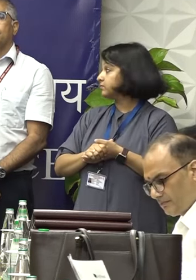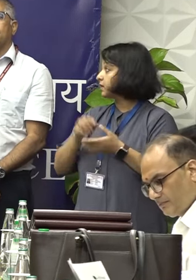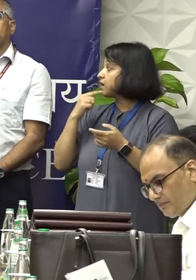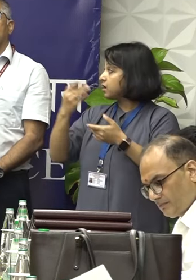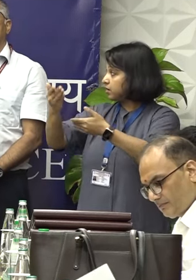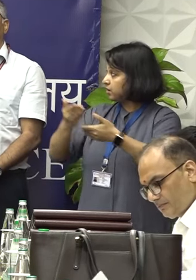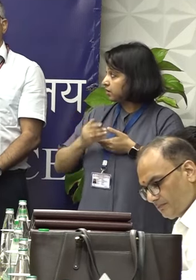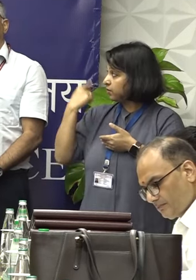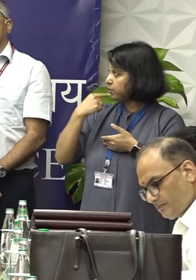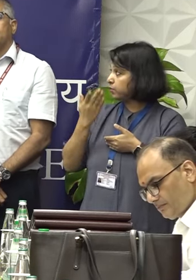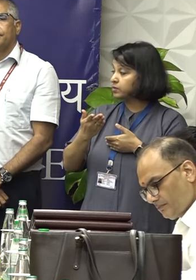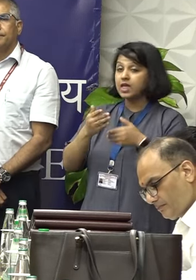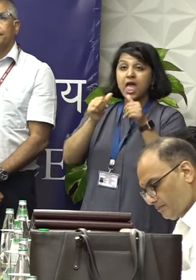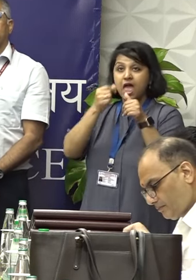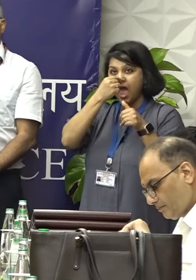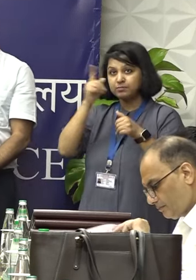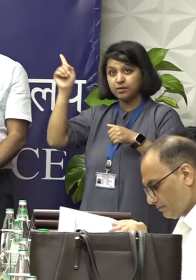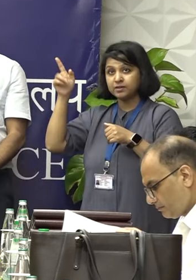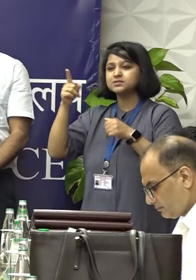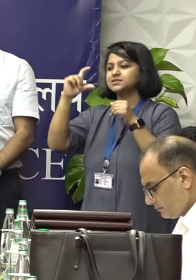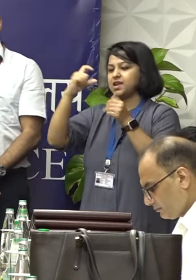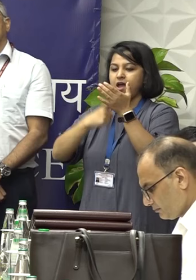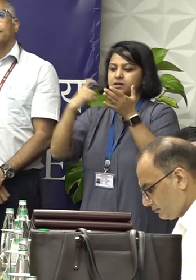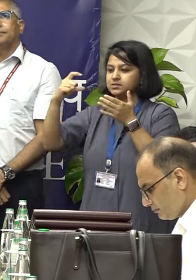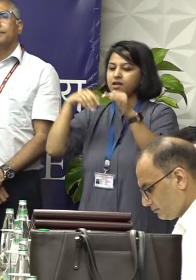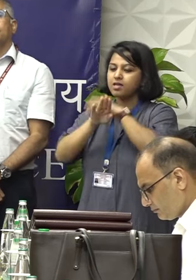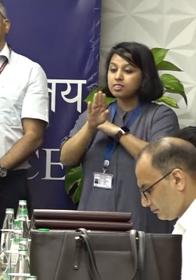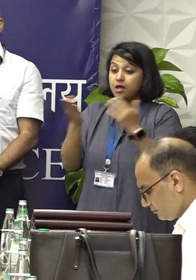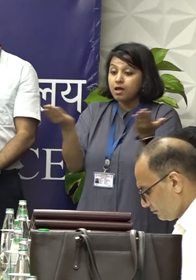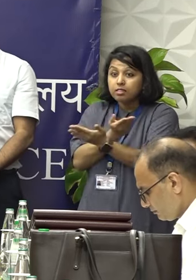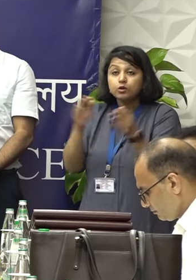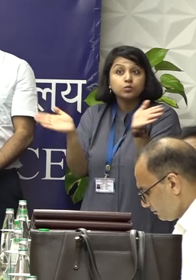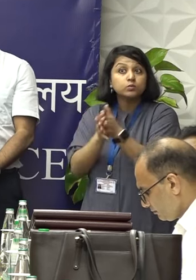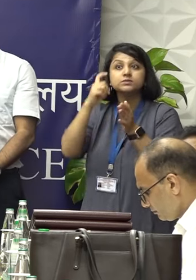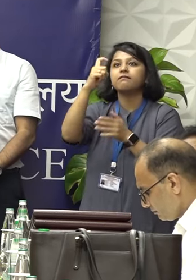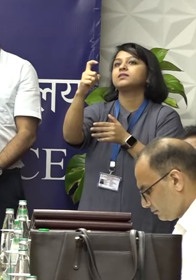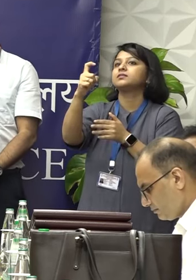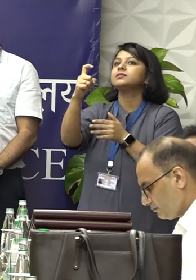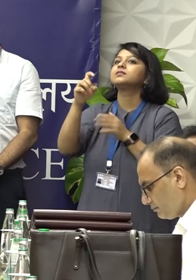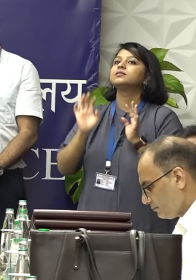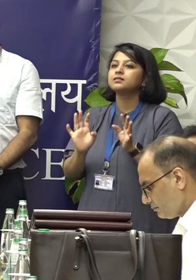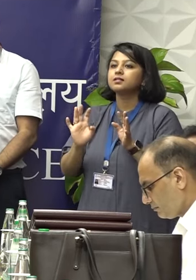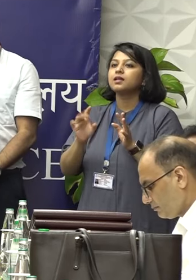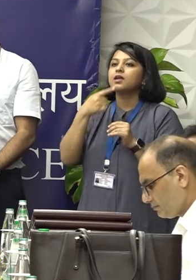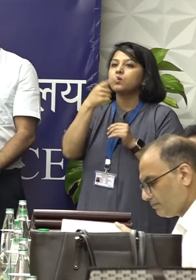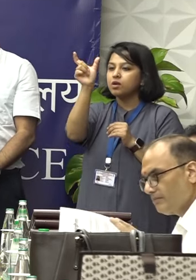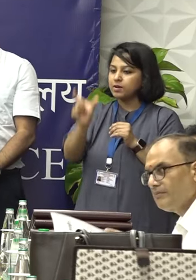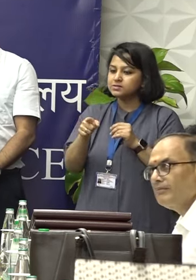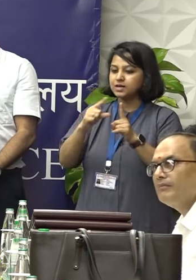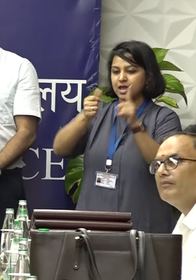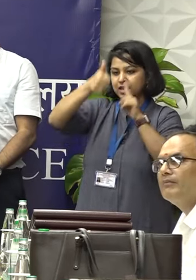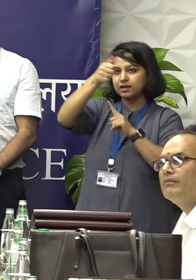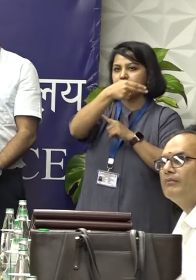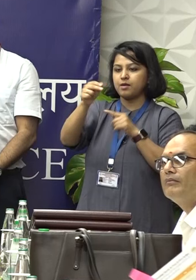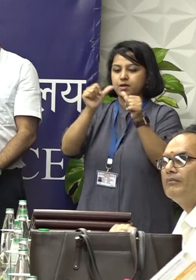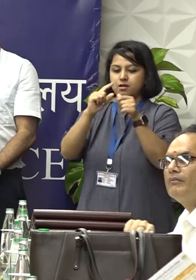अब आमंत्रण देना चाहेंगे अहमदाबाद सीआरसी के तहत 7 समझौता ज्ञापन करने के लिए उनके प्रतिनिधि डायरेक्टर श्री